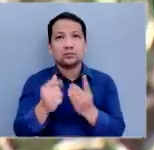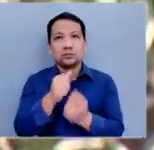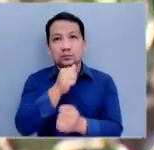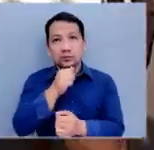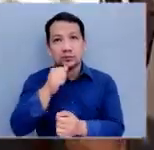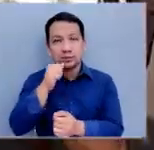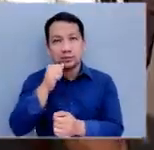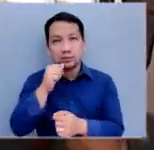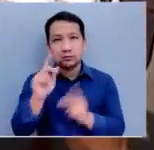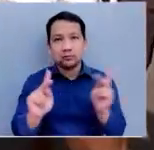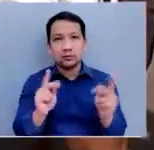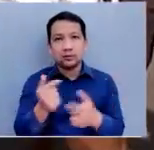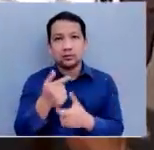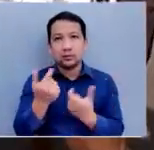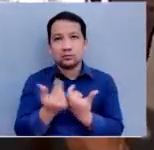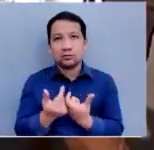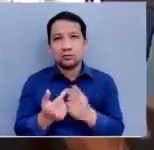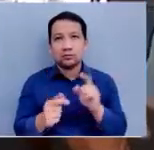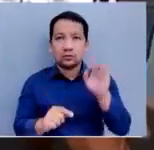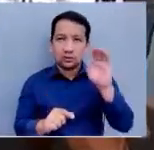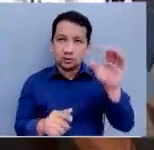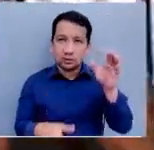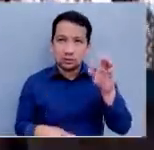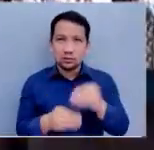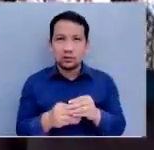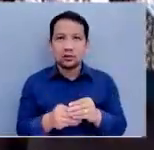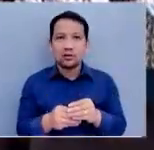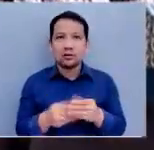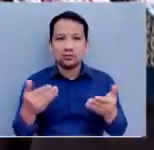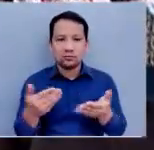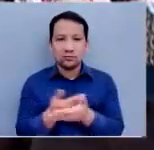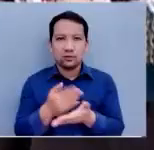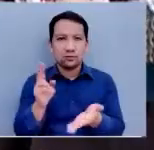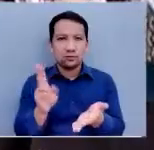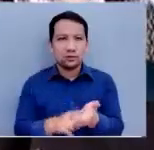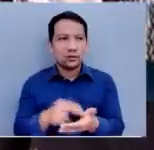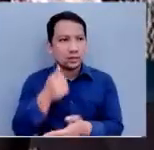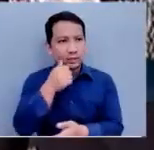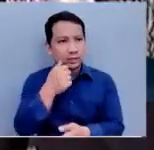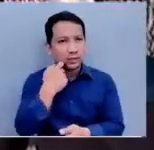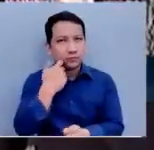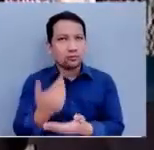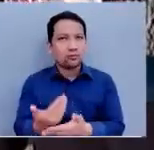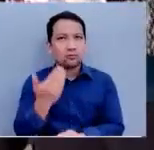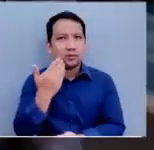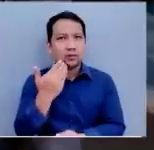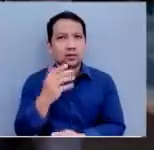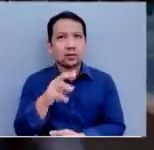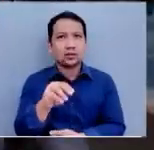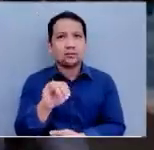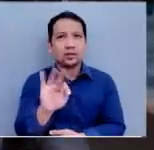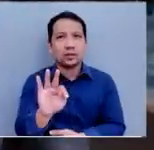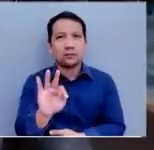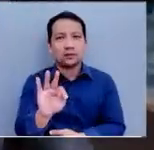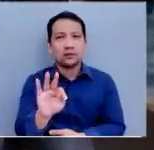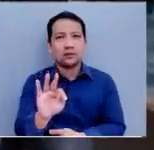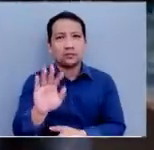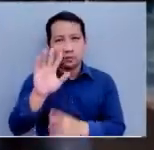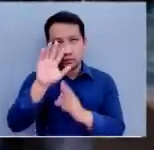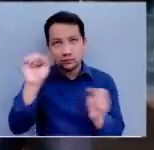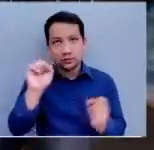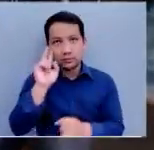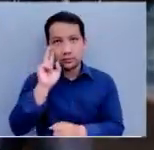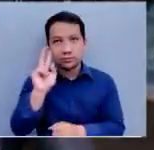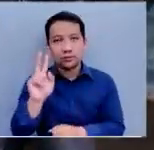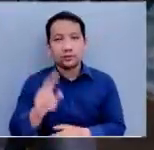Agriculture ang ilang grupo. Ipinotesta nila ang bagong pirma lamang kaninang umaga ng Maharlika Investment Fund ni Pangulong